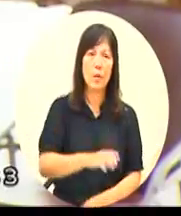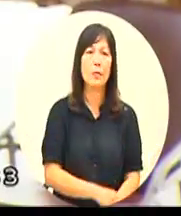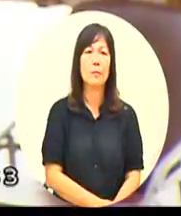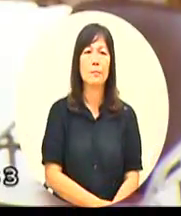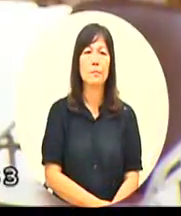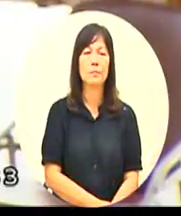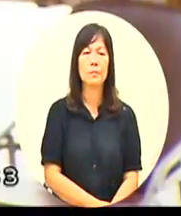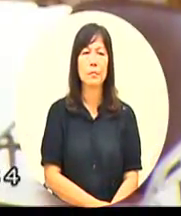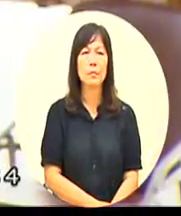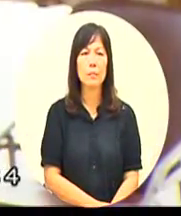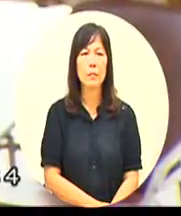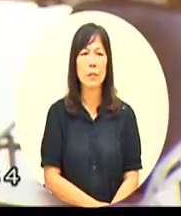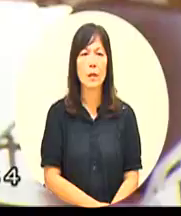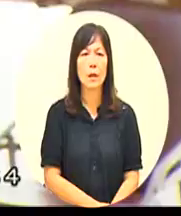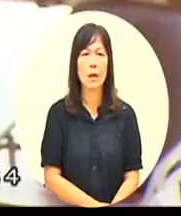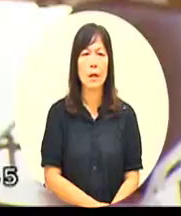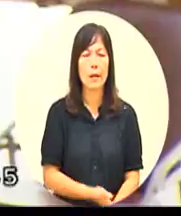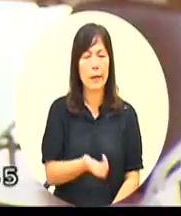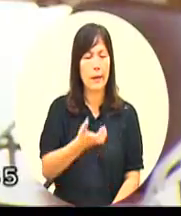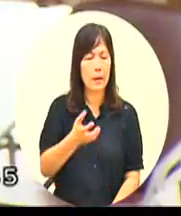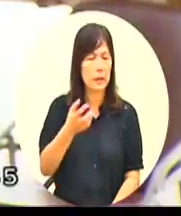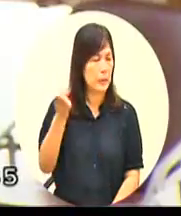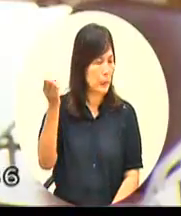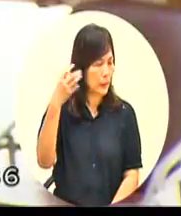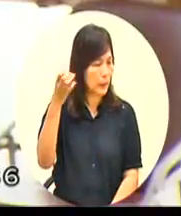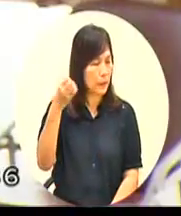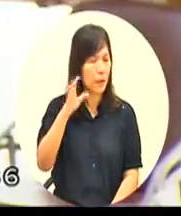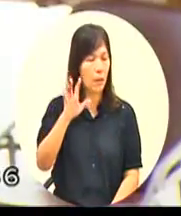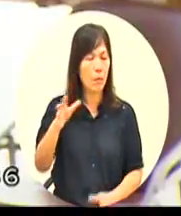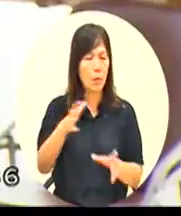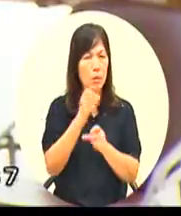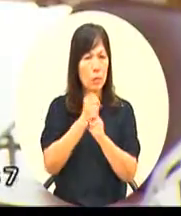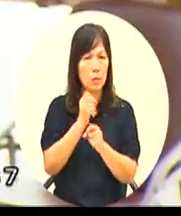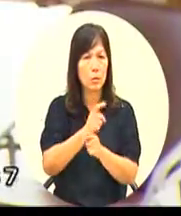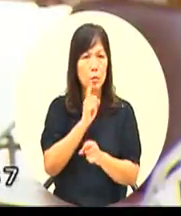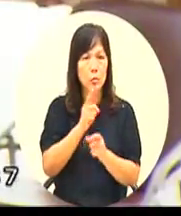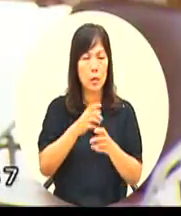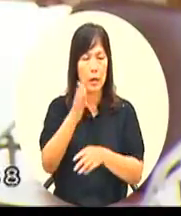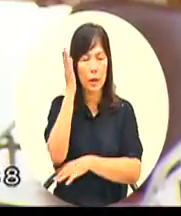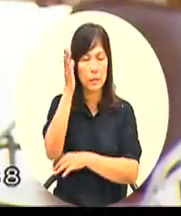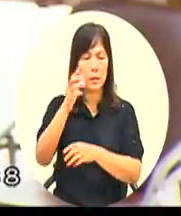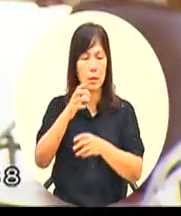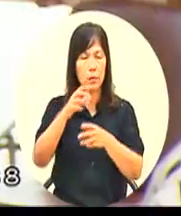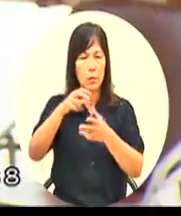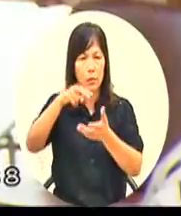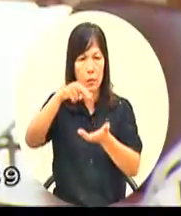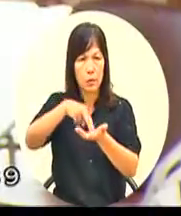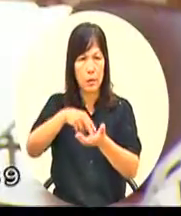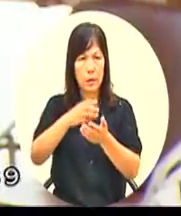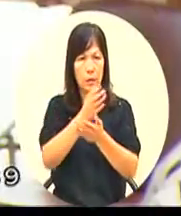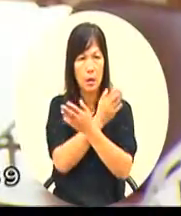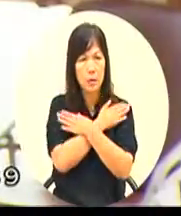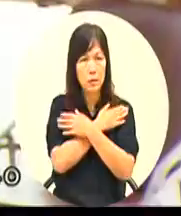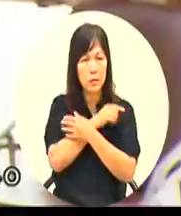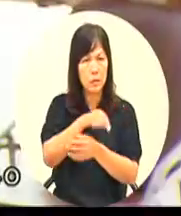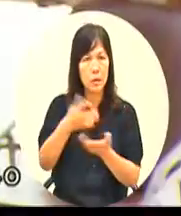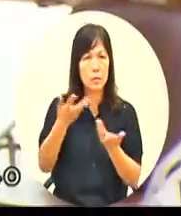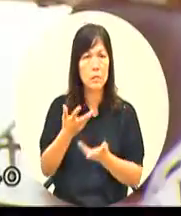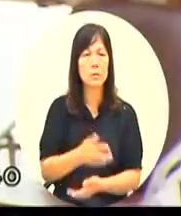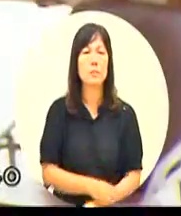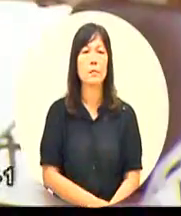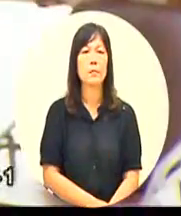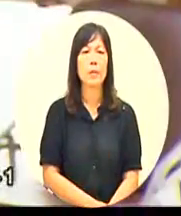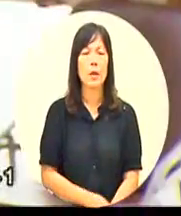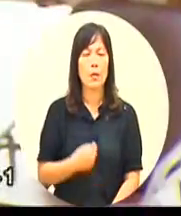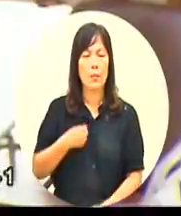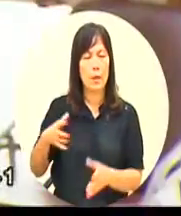们同仁有在讲公立幼儿园的事情，但是我们同仁也讲了很